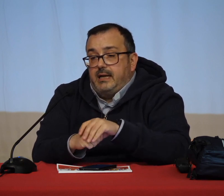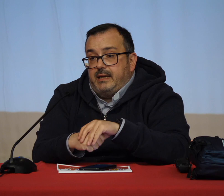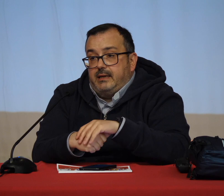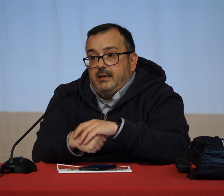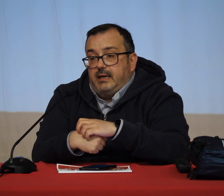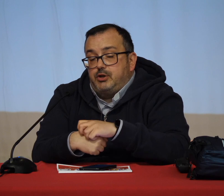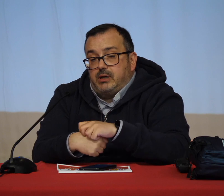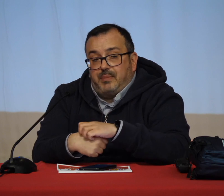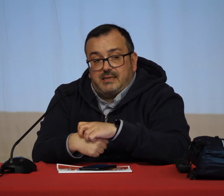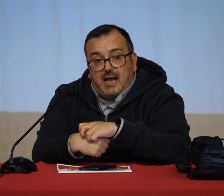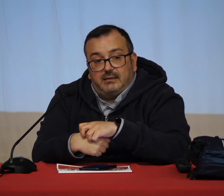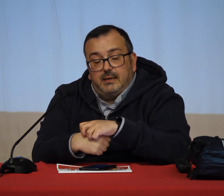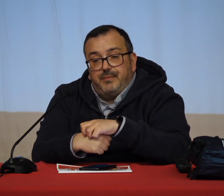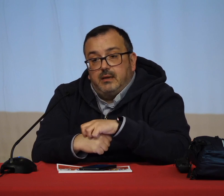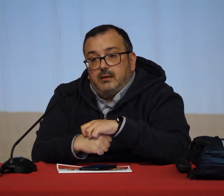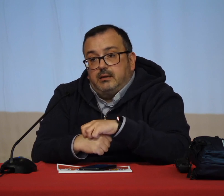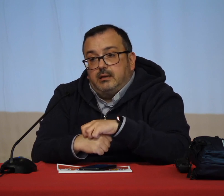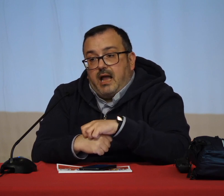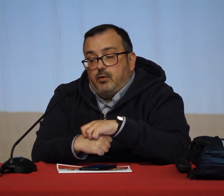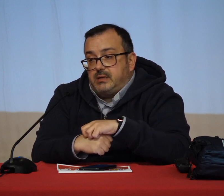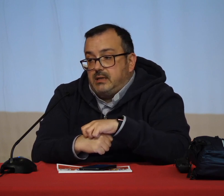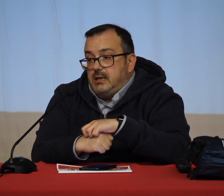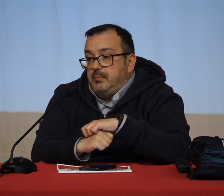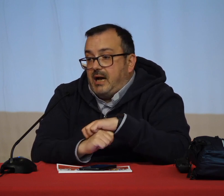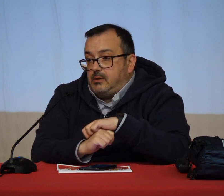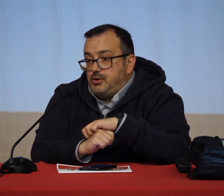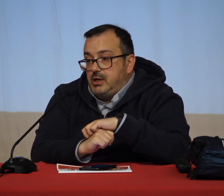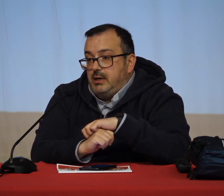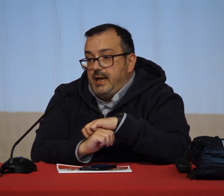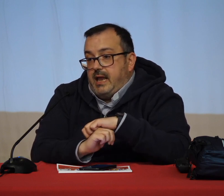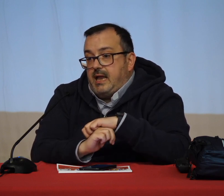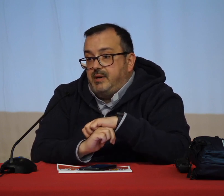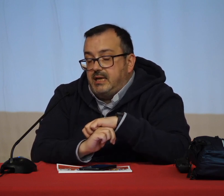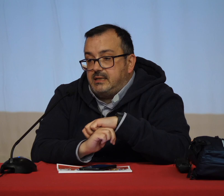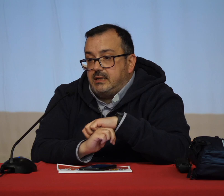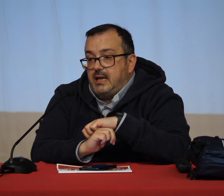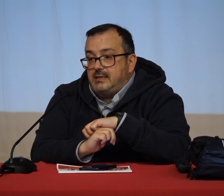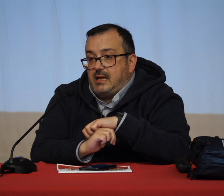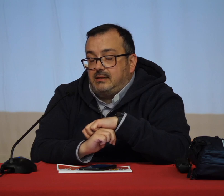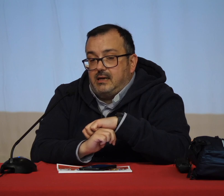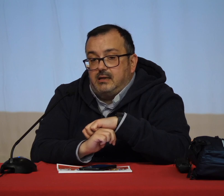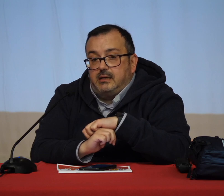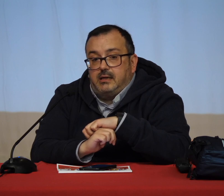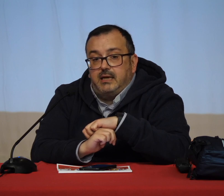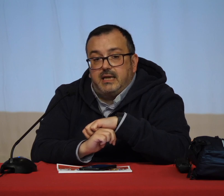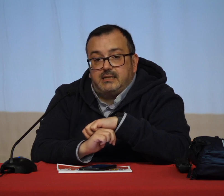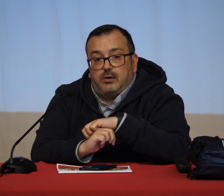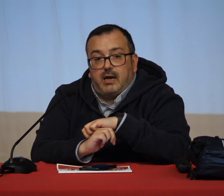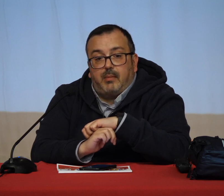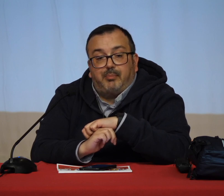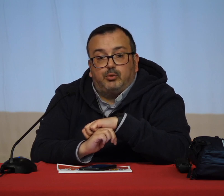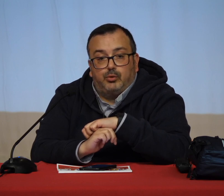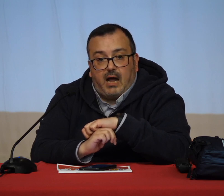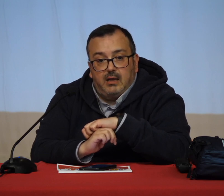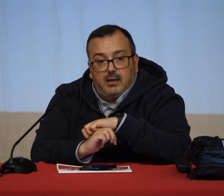nelle nei giorni passati ai vostri parroci e ai ministri è stata richiesta